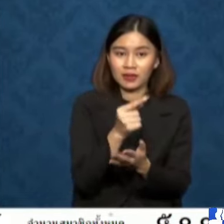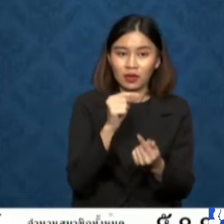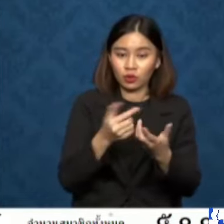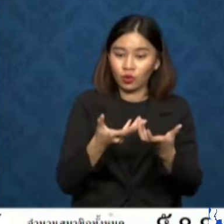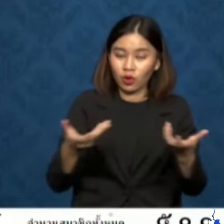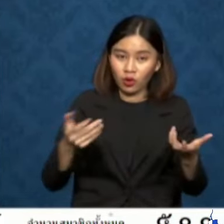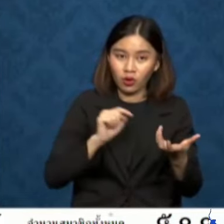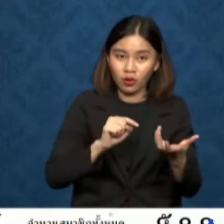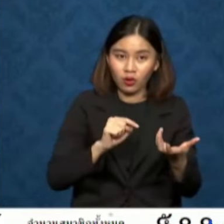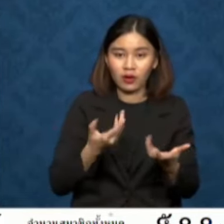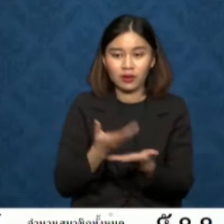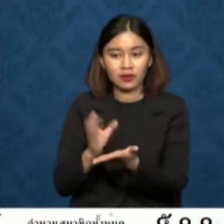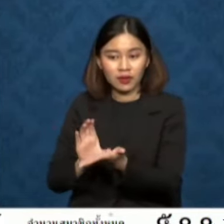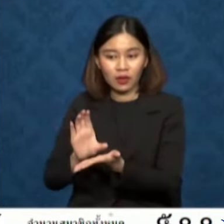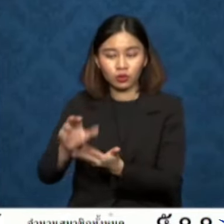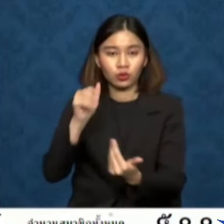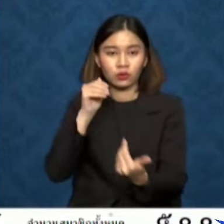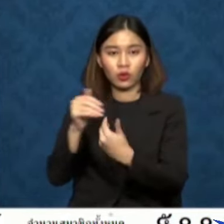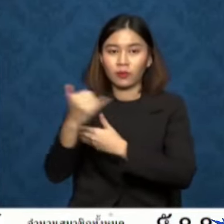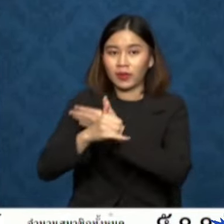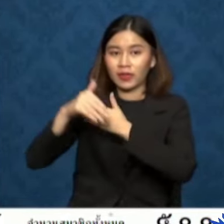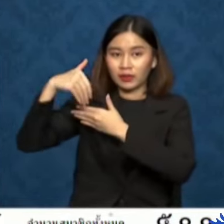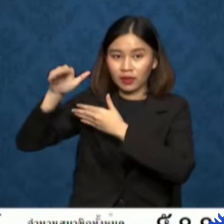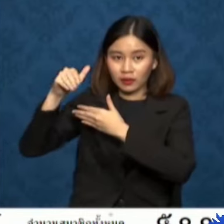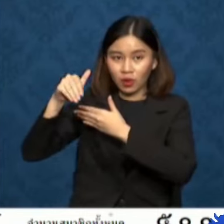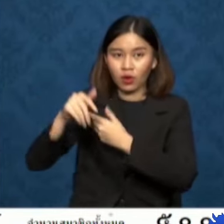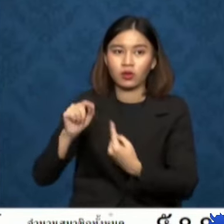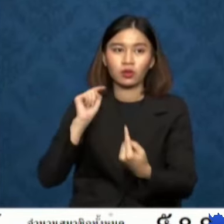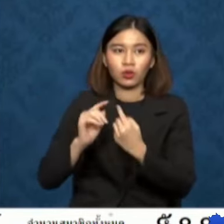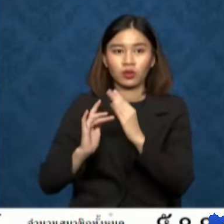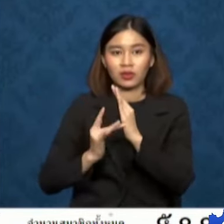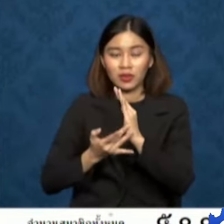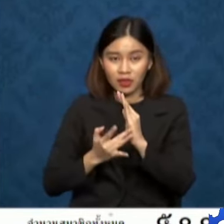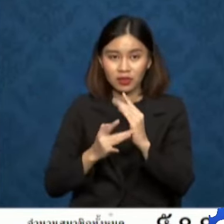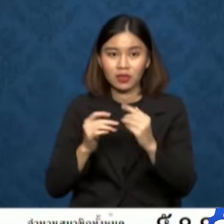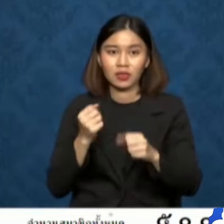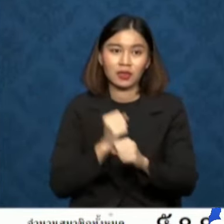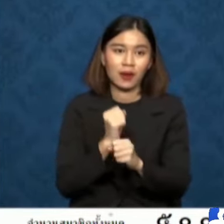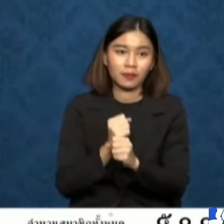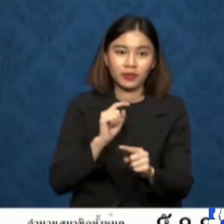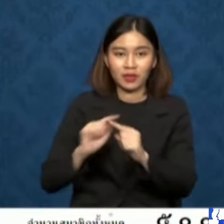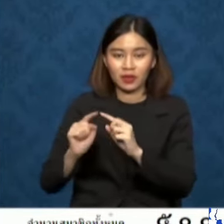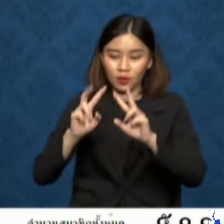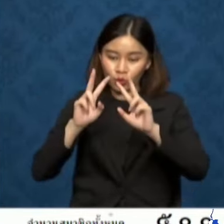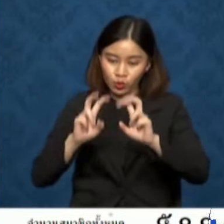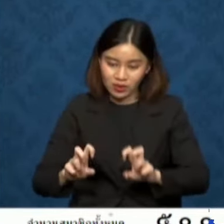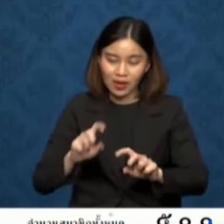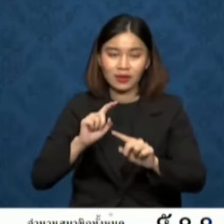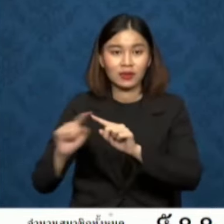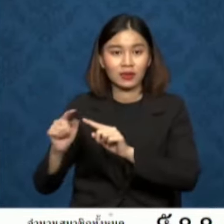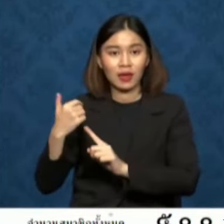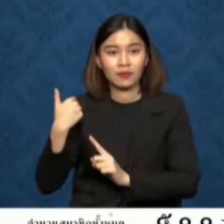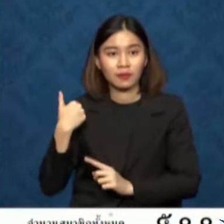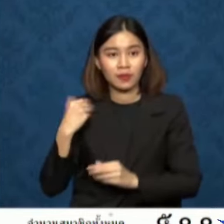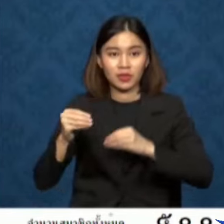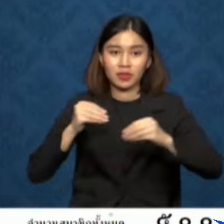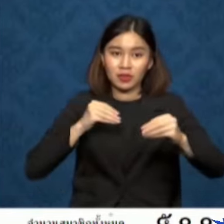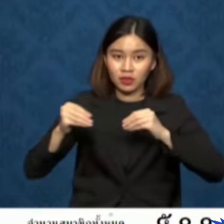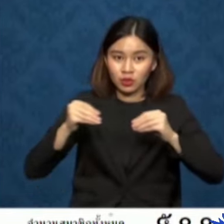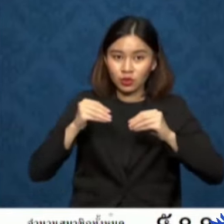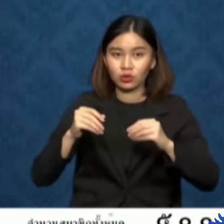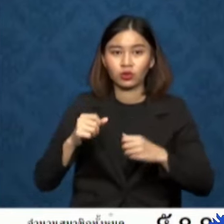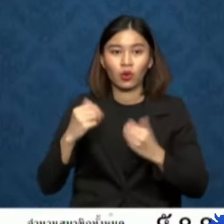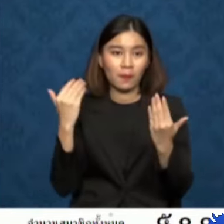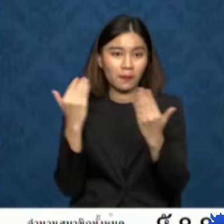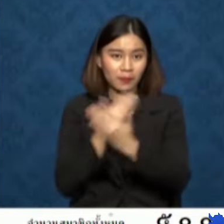สินค้าการลงทุนทางตรงจากต่างประเทศการถ่ายทอดเทคโนโลยีการผลิตร่วมการวิจัยร่วมการให้ความยืดหยุ่นในการดัด